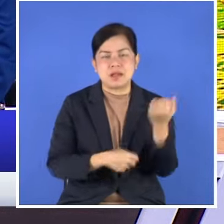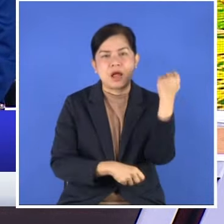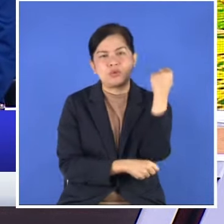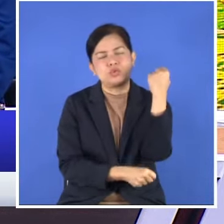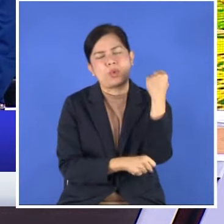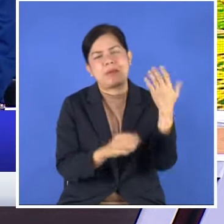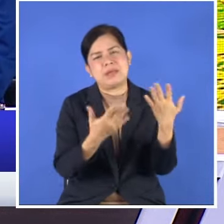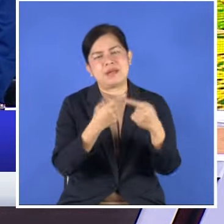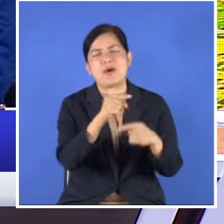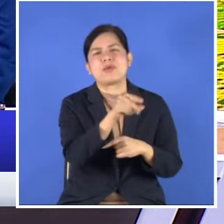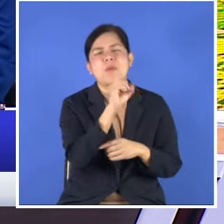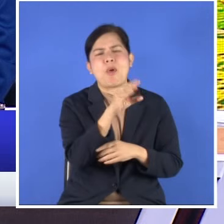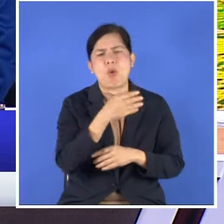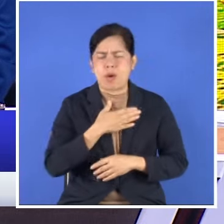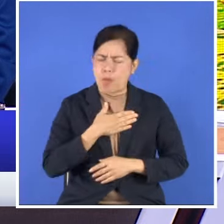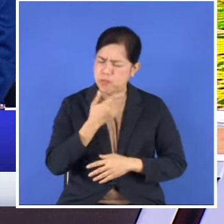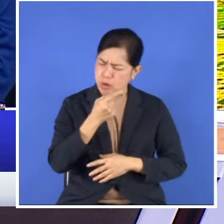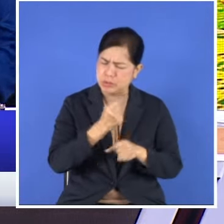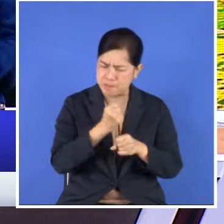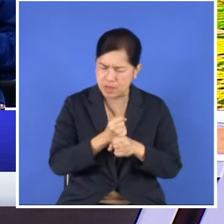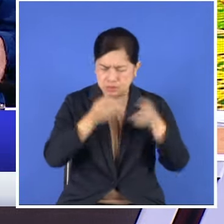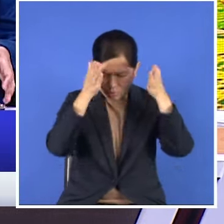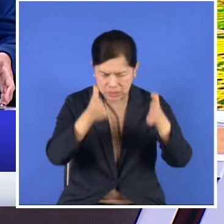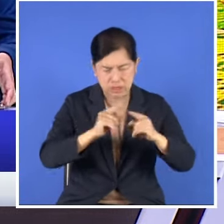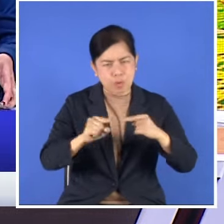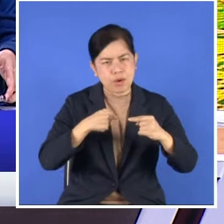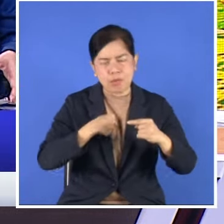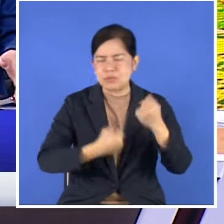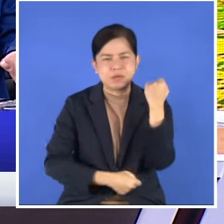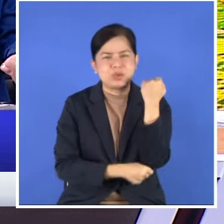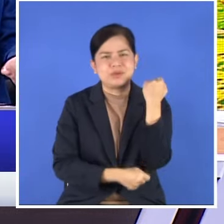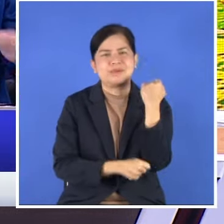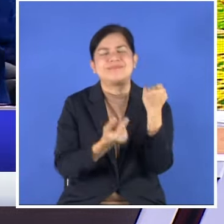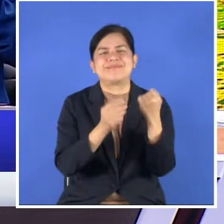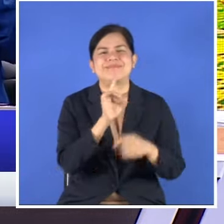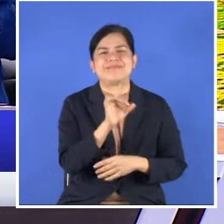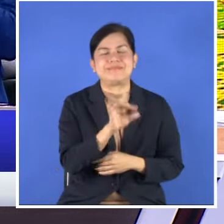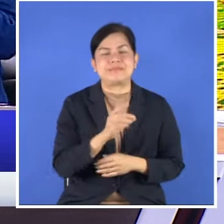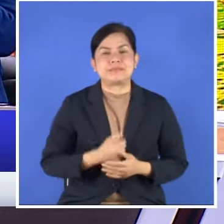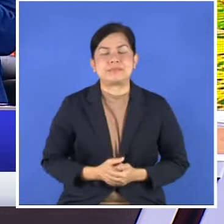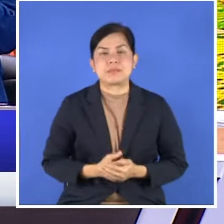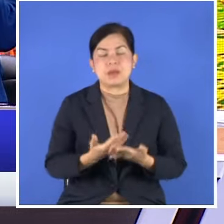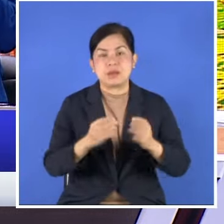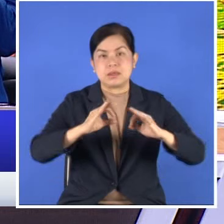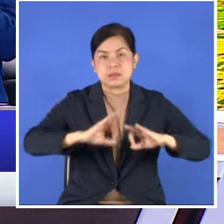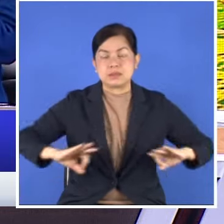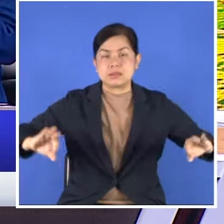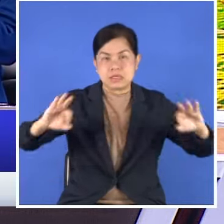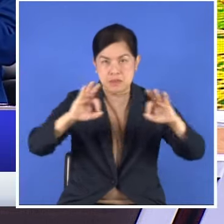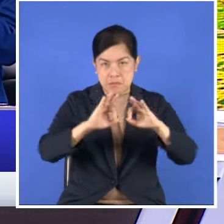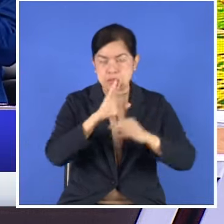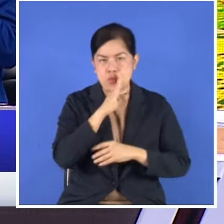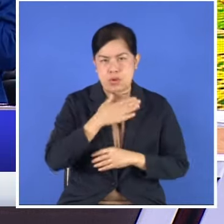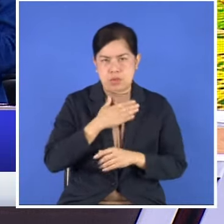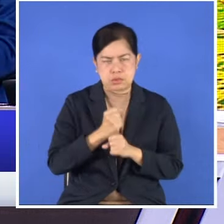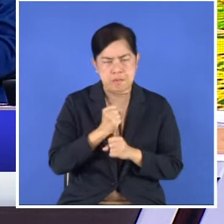่เอ๊ะมันผิดที่งานหรือมันผิดที่ใครกันแน่นะคะและที่สำคัญงานที่ว่านั้นต้องสุจริตคุณผู้ช